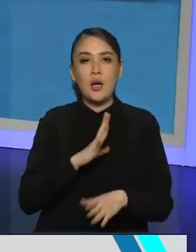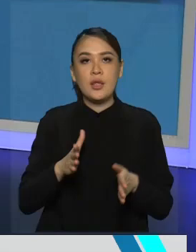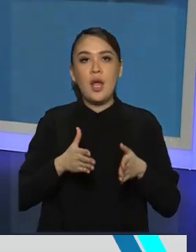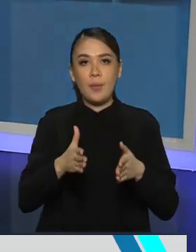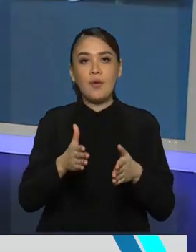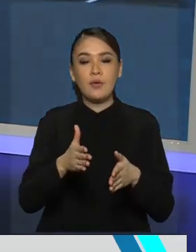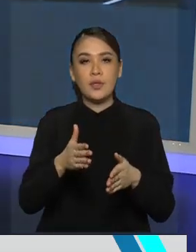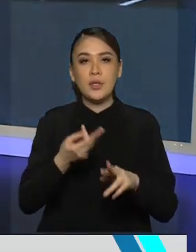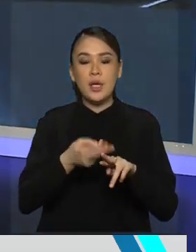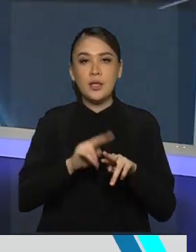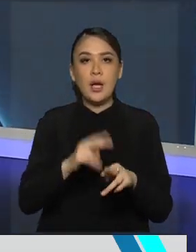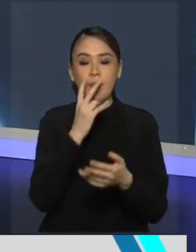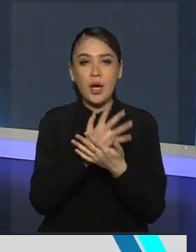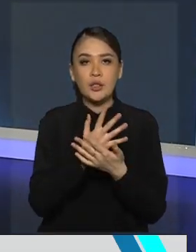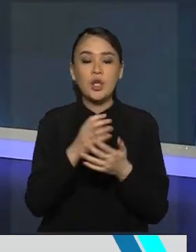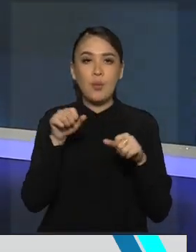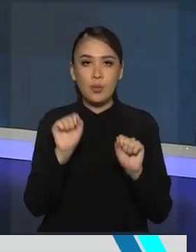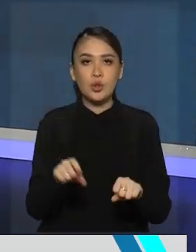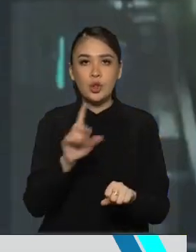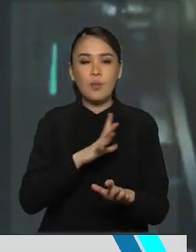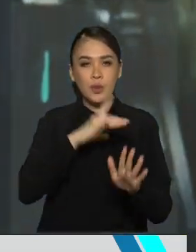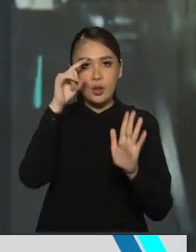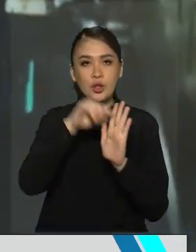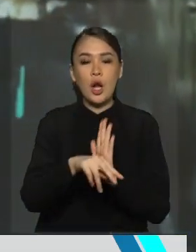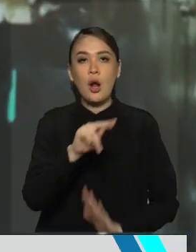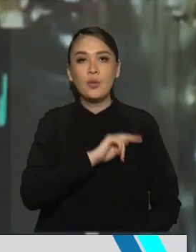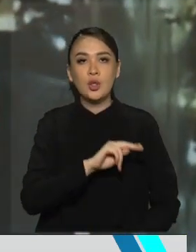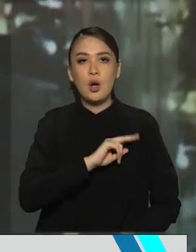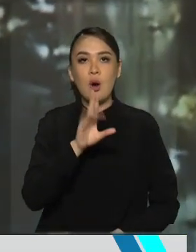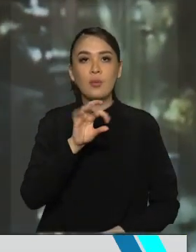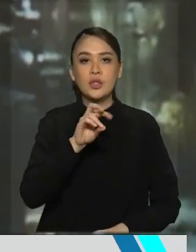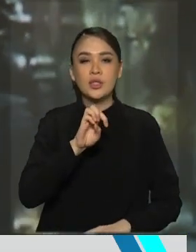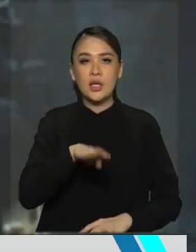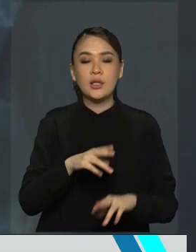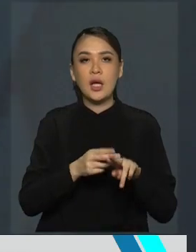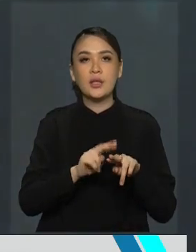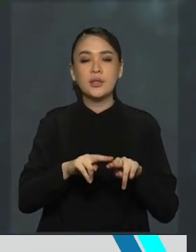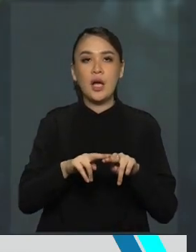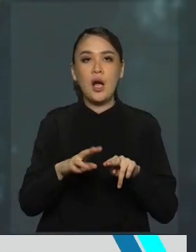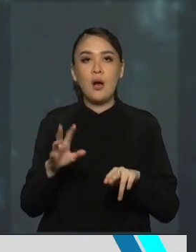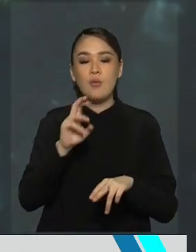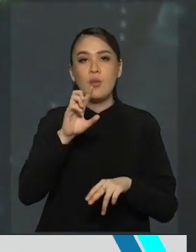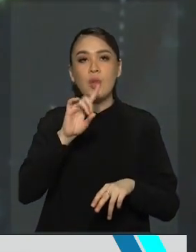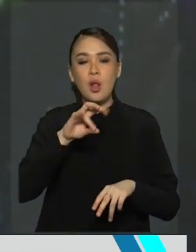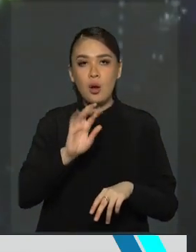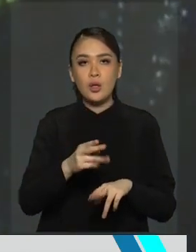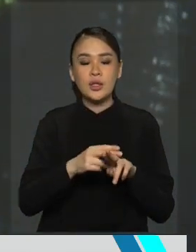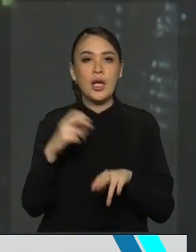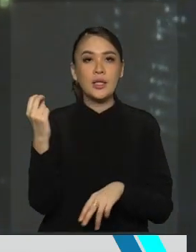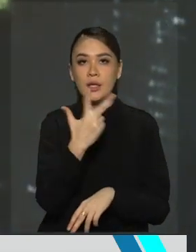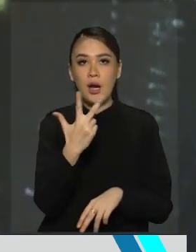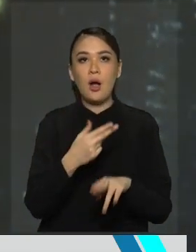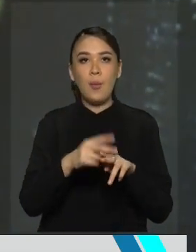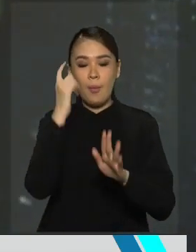направлении. И все-таки, если позволите, давайте углубимся в работу комитета, поскольку это стратегический блок, три ключевых направления.